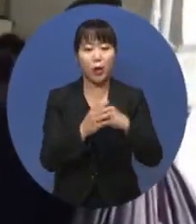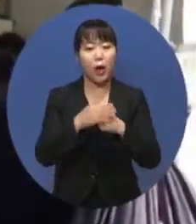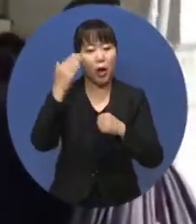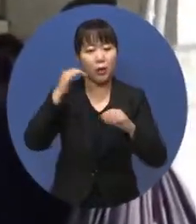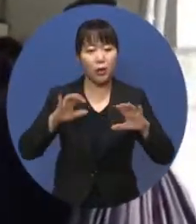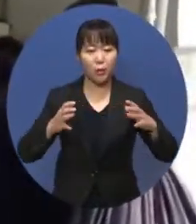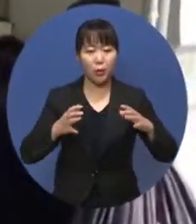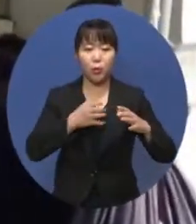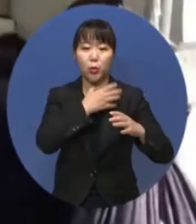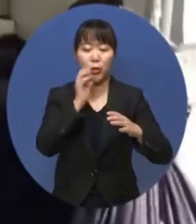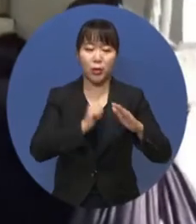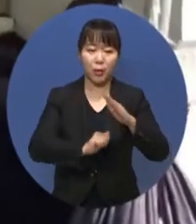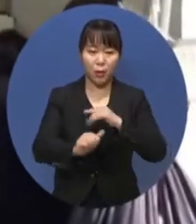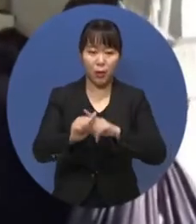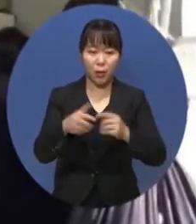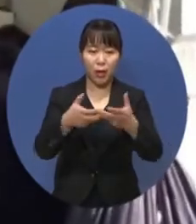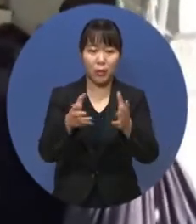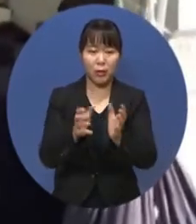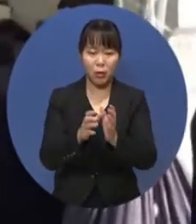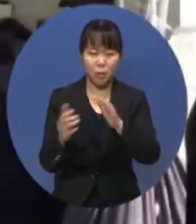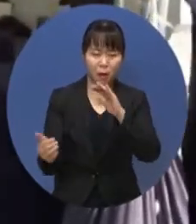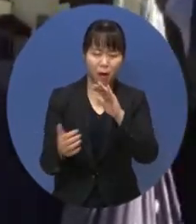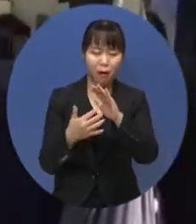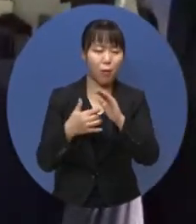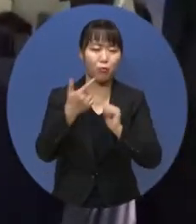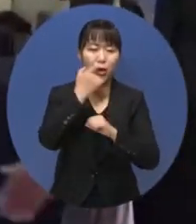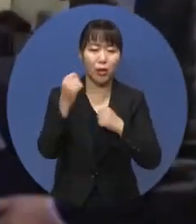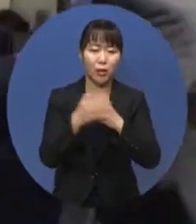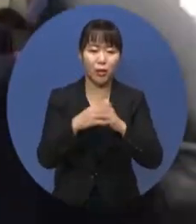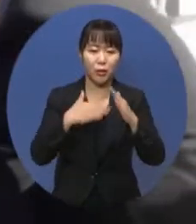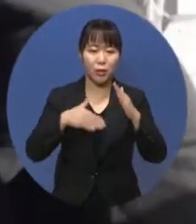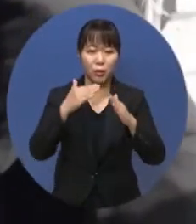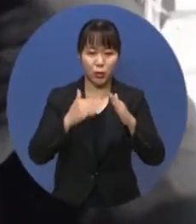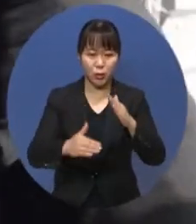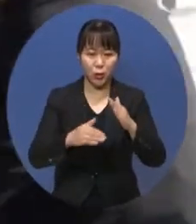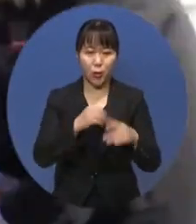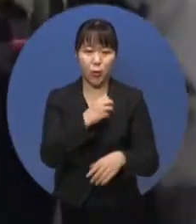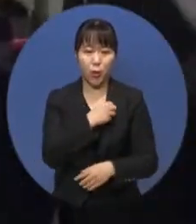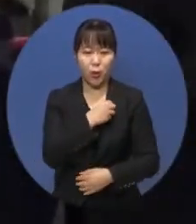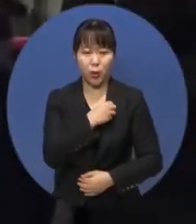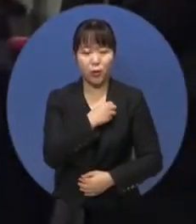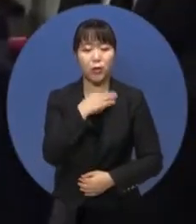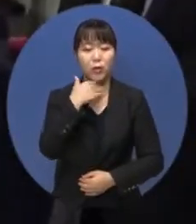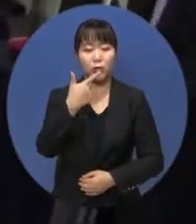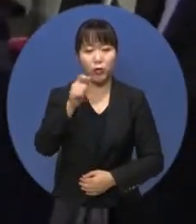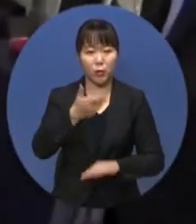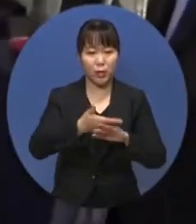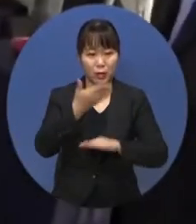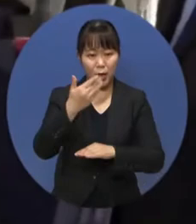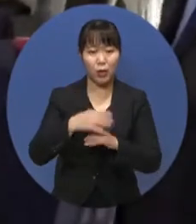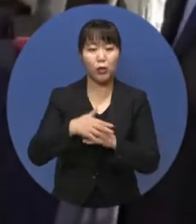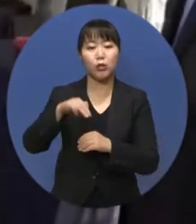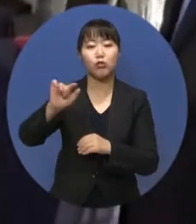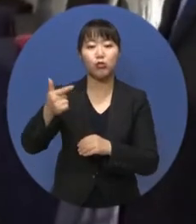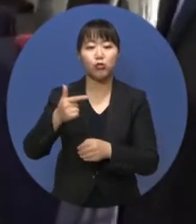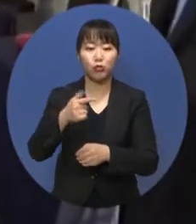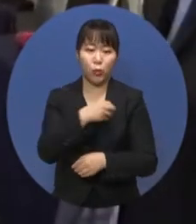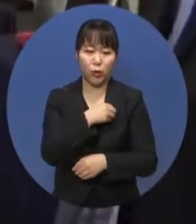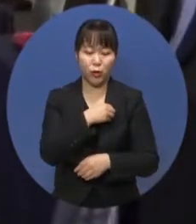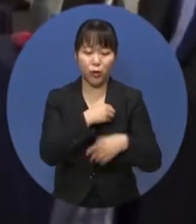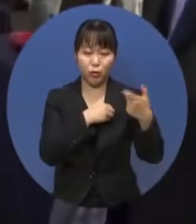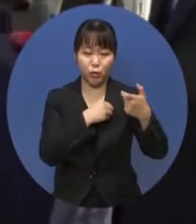대표하는 단체가 되게 역 부족해 정회원은 65세 이상 중 회원은 60세 이상